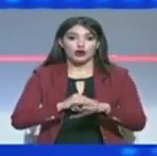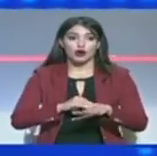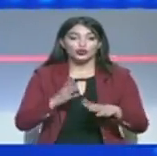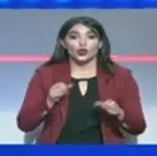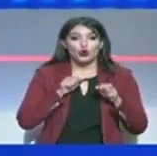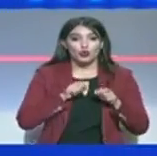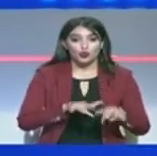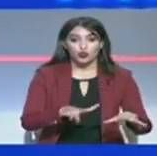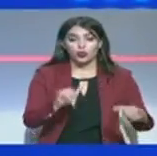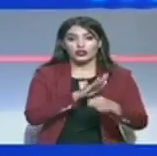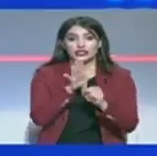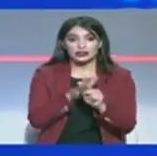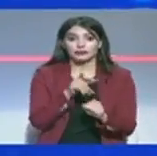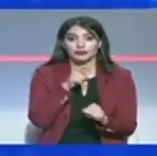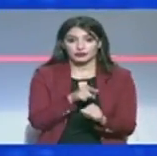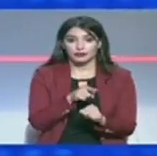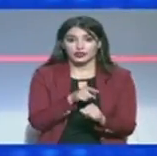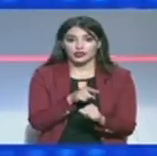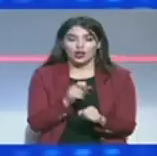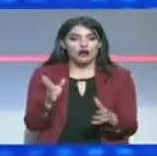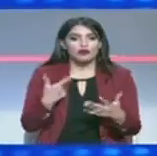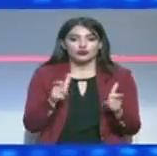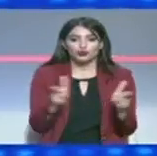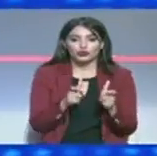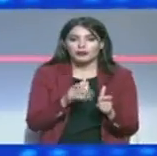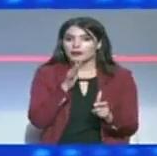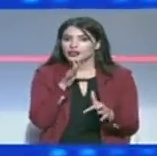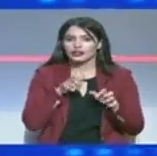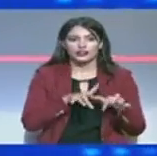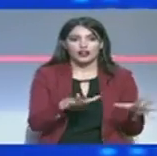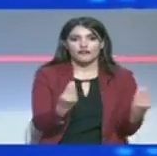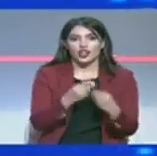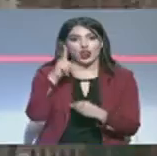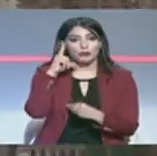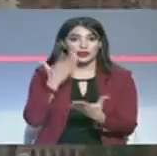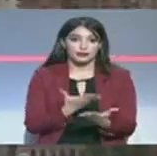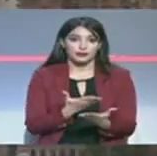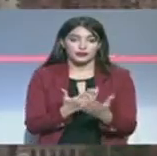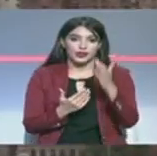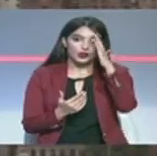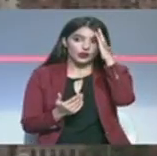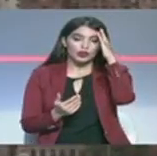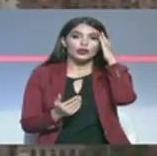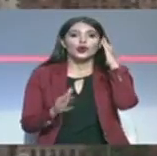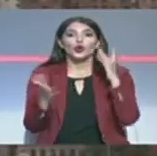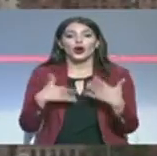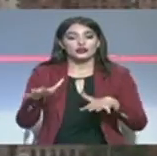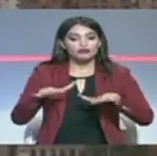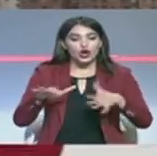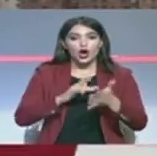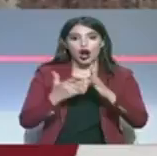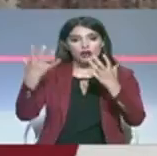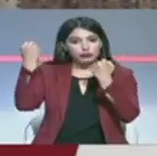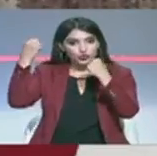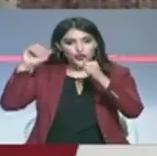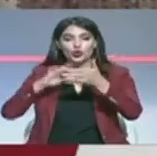وباء فيروس كورونا المستجد عن نطاق السيطرة في هذا البلد. وسط حراك دبلوماسي يتكثف